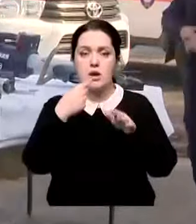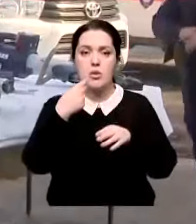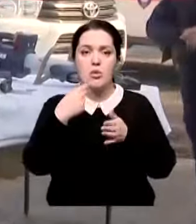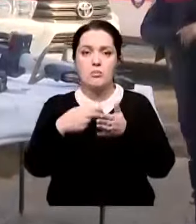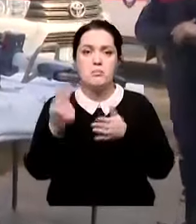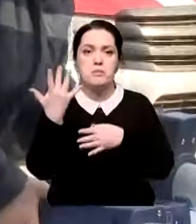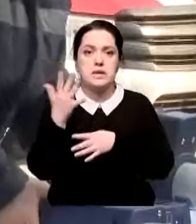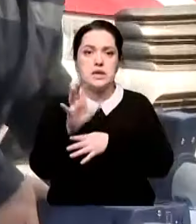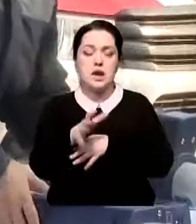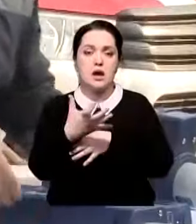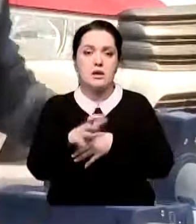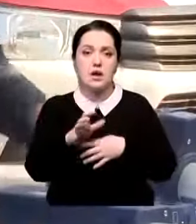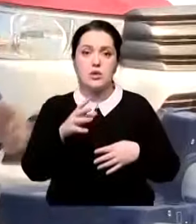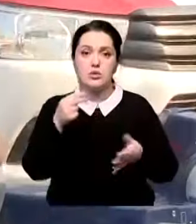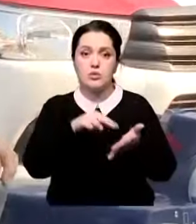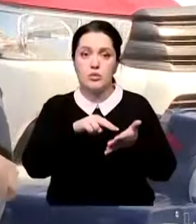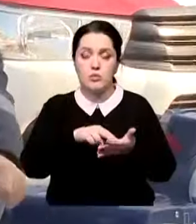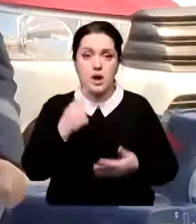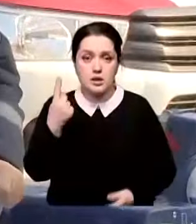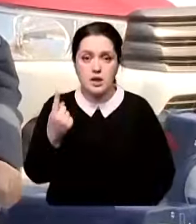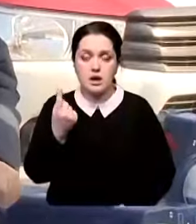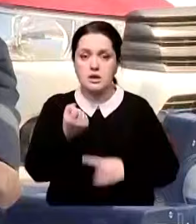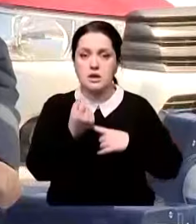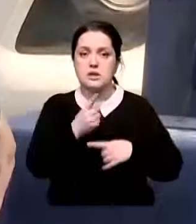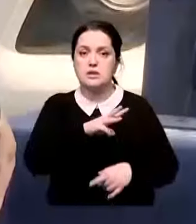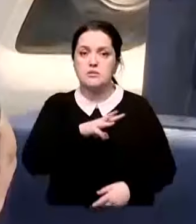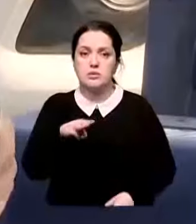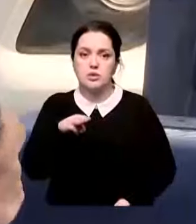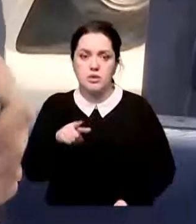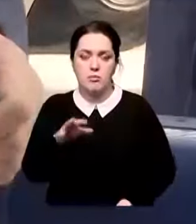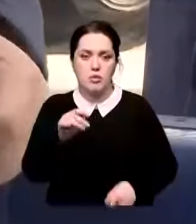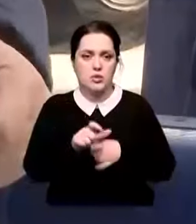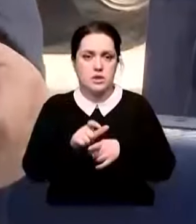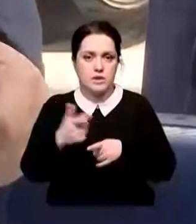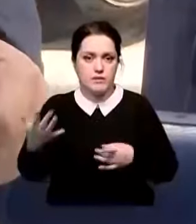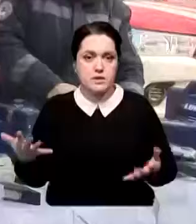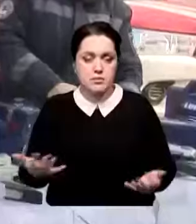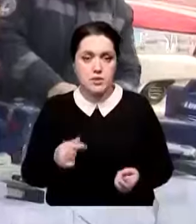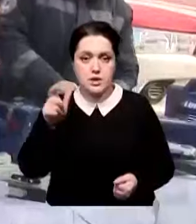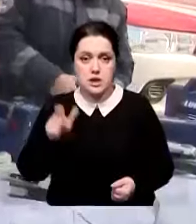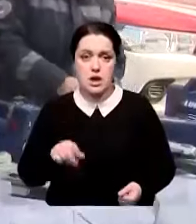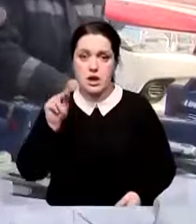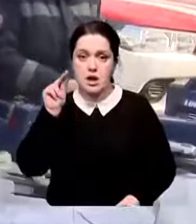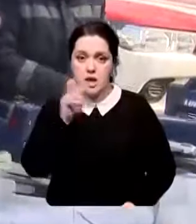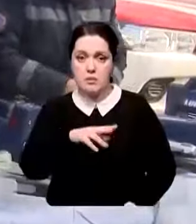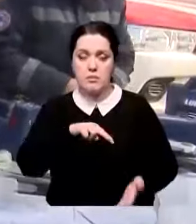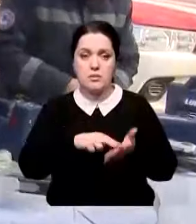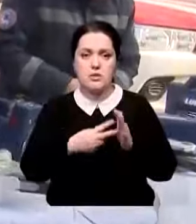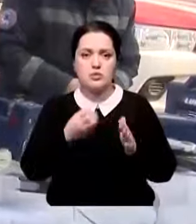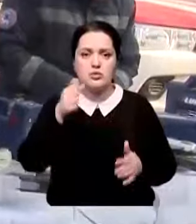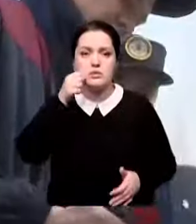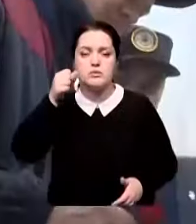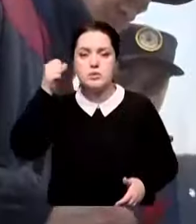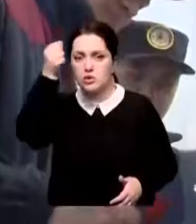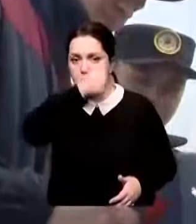5 радаров. Стоимость одного такого прибора составляет почти 11 миллионов тенге. По словам спасателей, приобретение